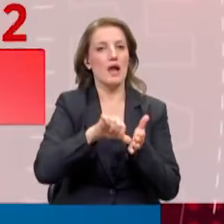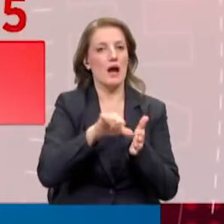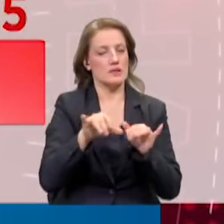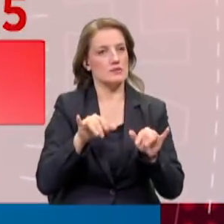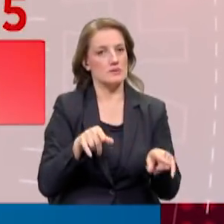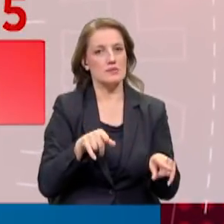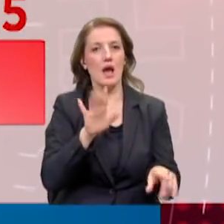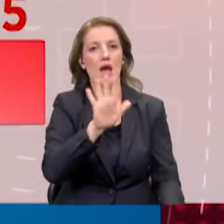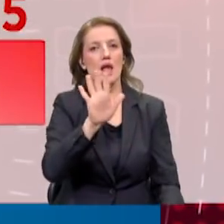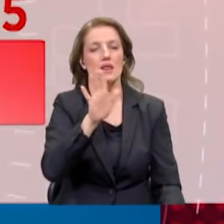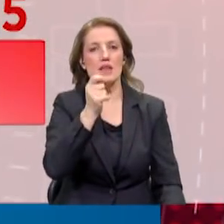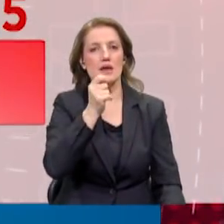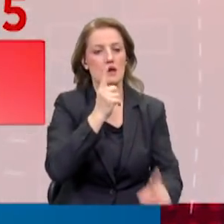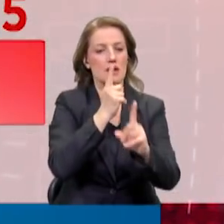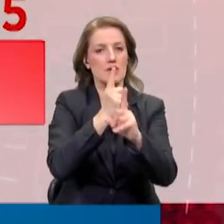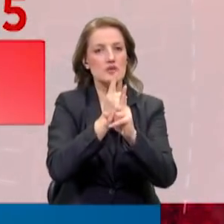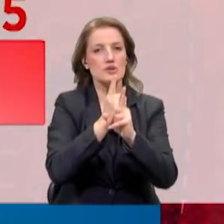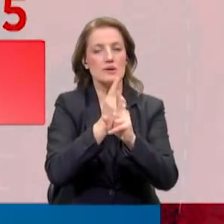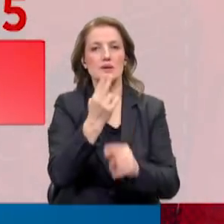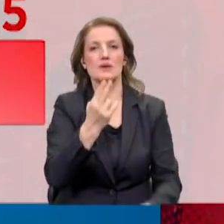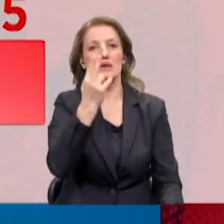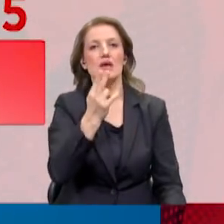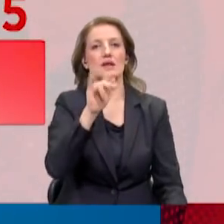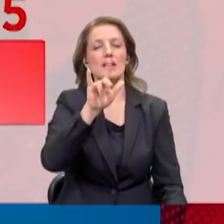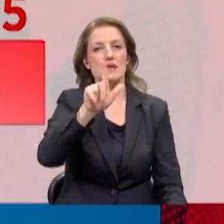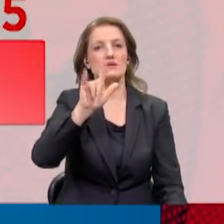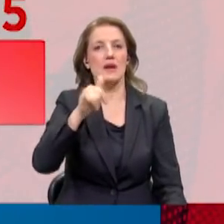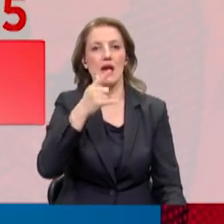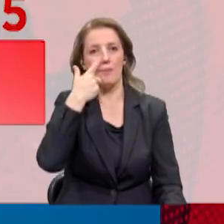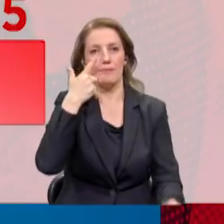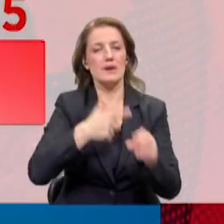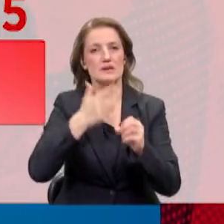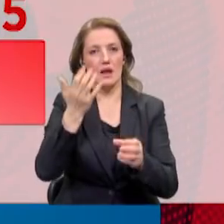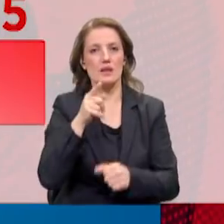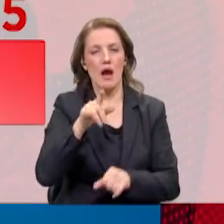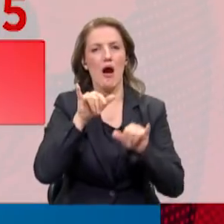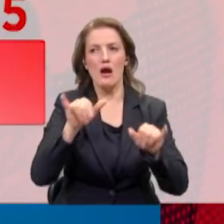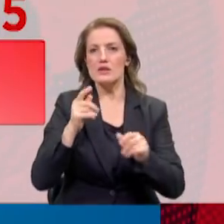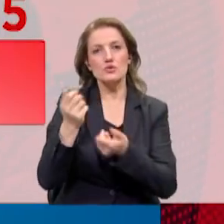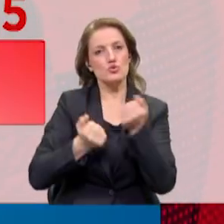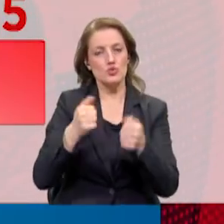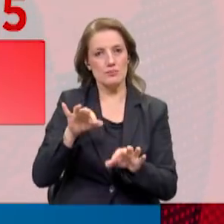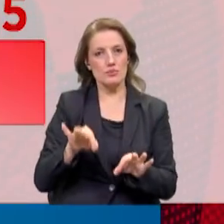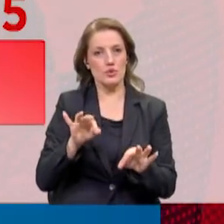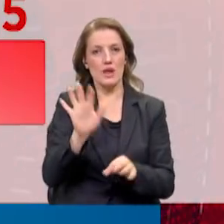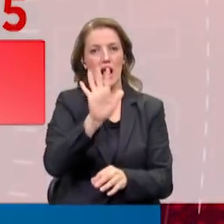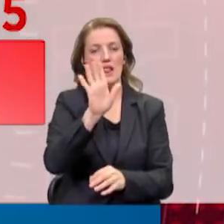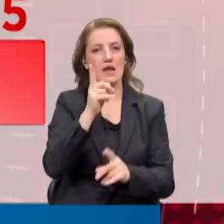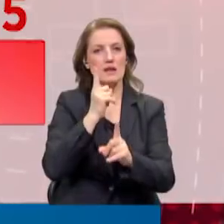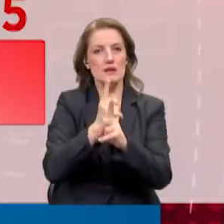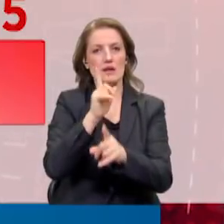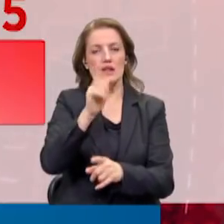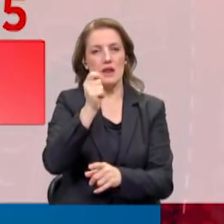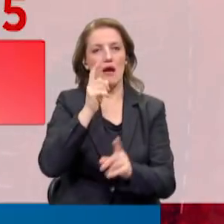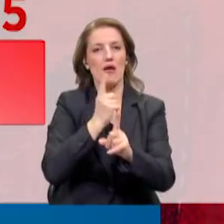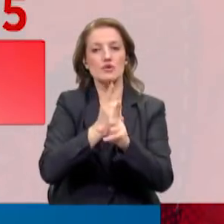tarihlerde 50 liranın karşılığında 7 litre benzin alırken aynı sürücü bugün 50 liranın